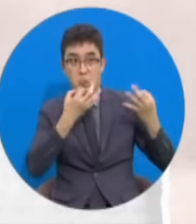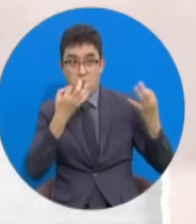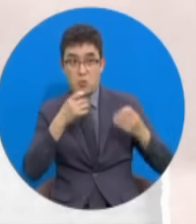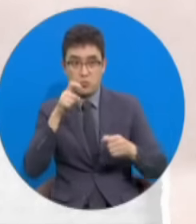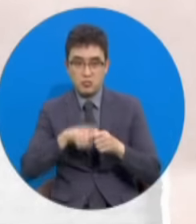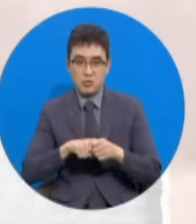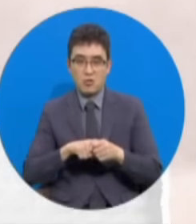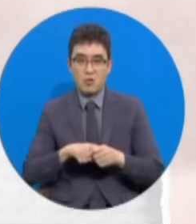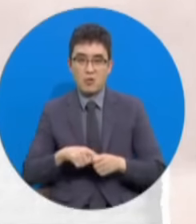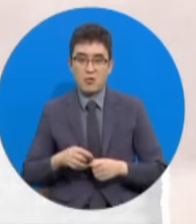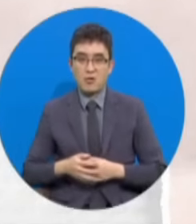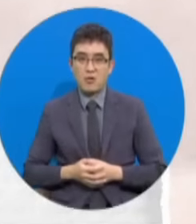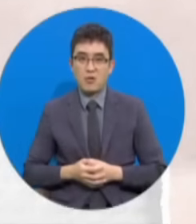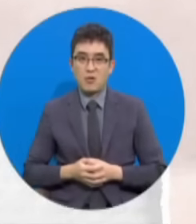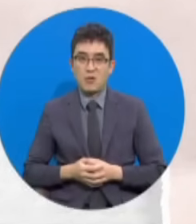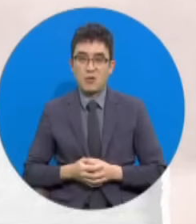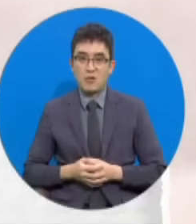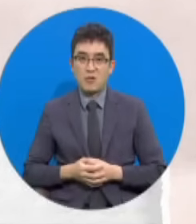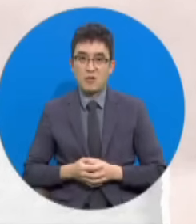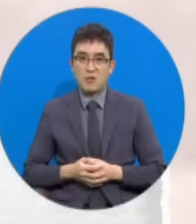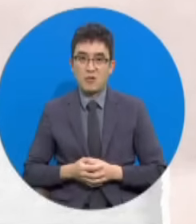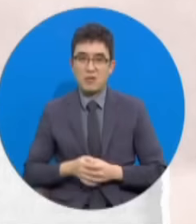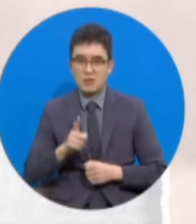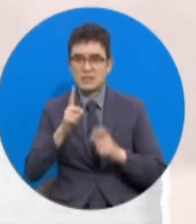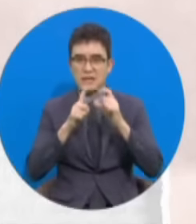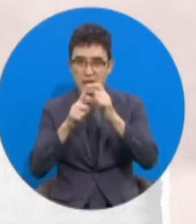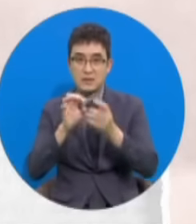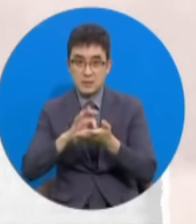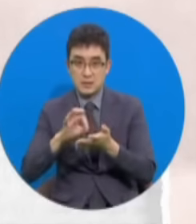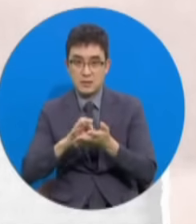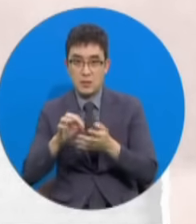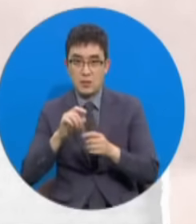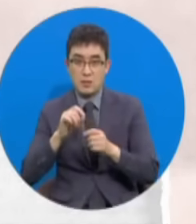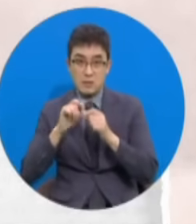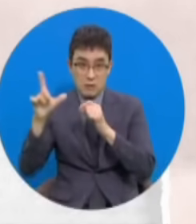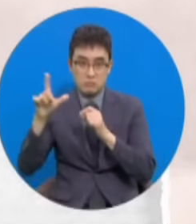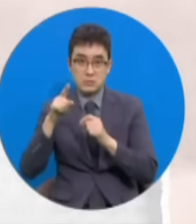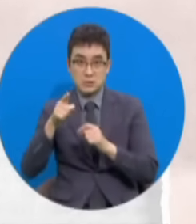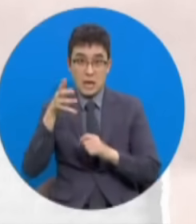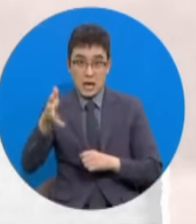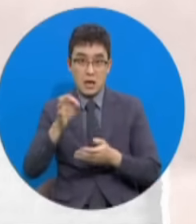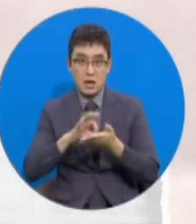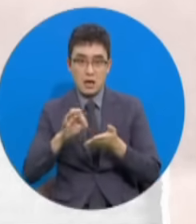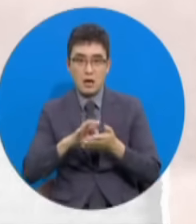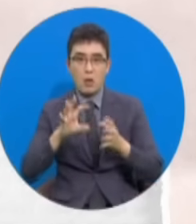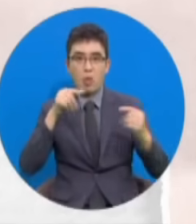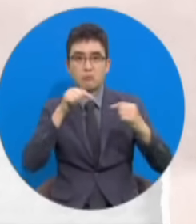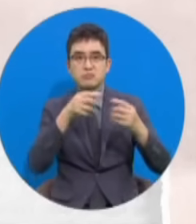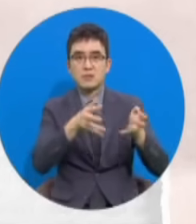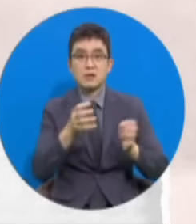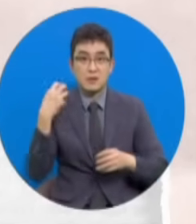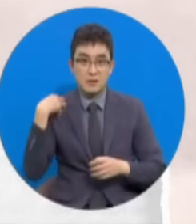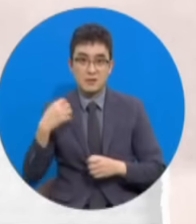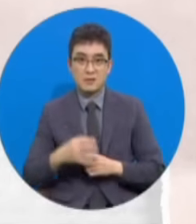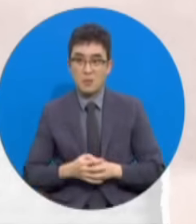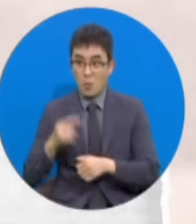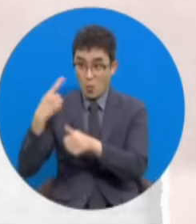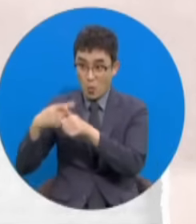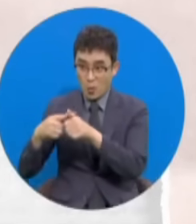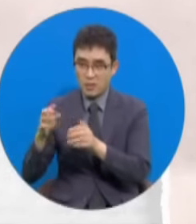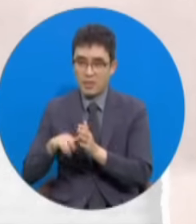그래서 통전부보다는 외무성이 역할을 하면서 아니 그러면 네. 욕하고 싶을 때 남조선이라고